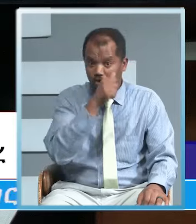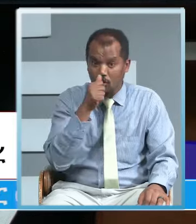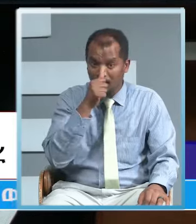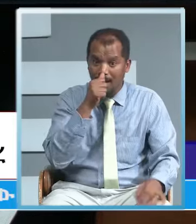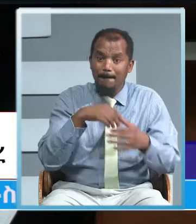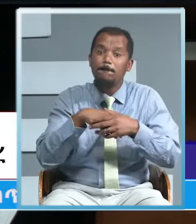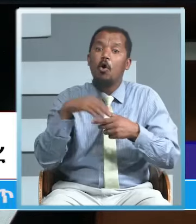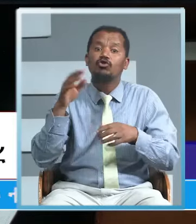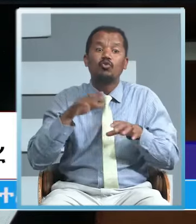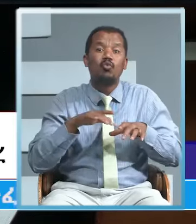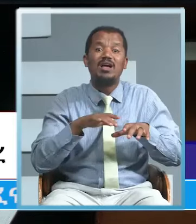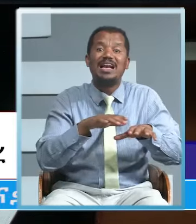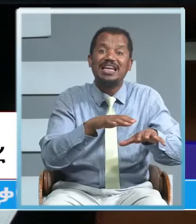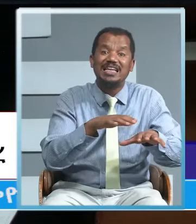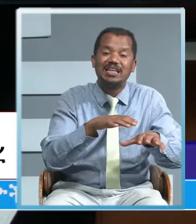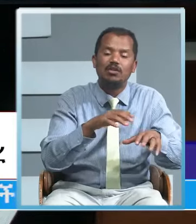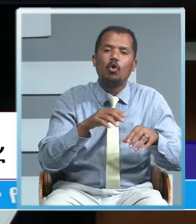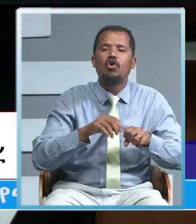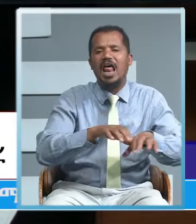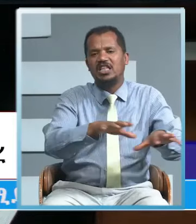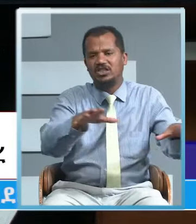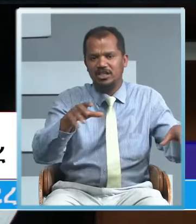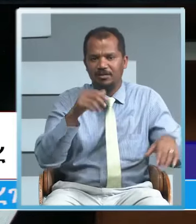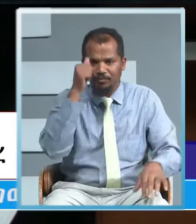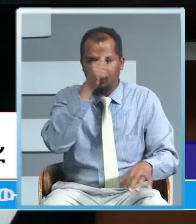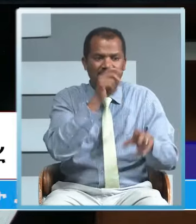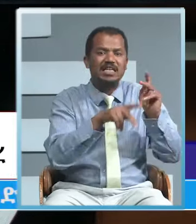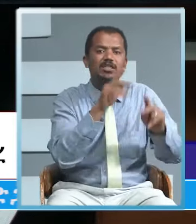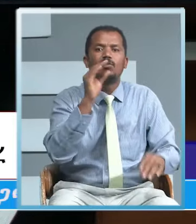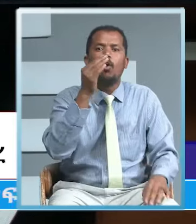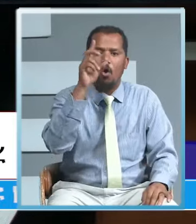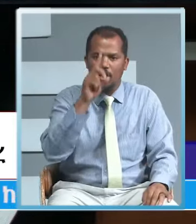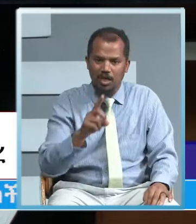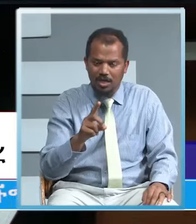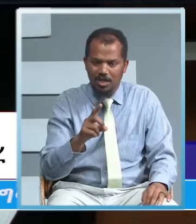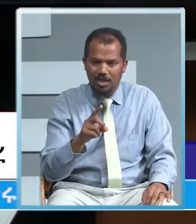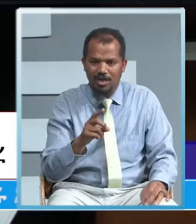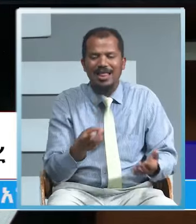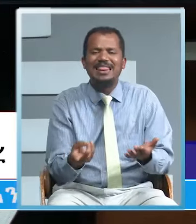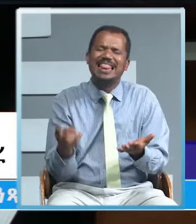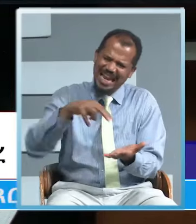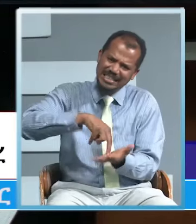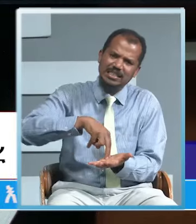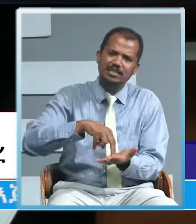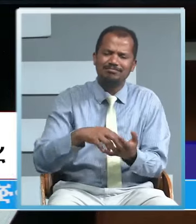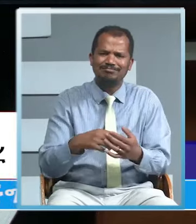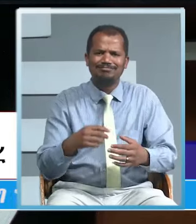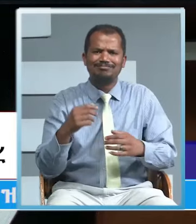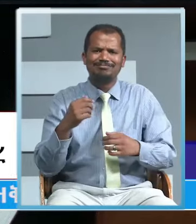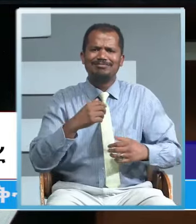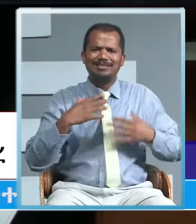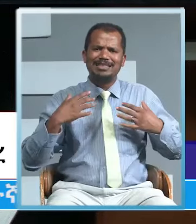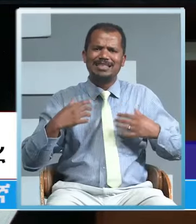ኢትዮጵያ በውጭ ወራሪ ጣላት ተወራለች የኢትዮጵያ ህዝብ ሆይ ተነስ